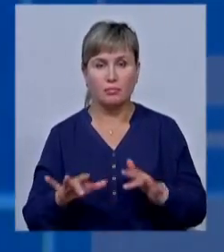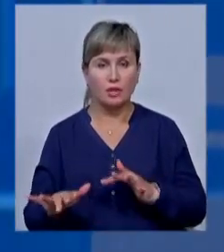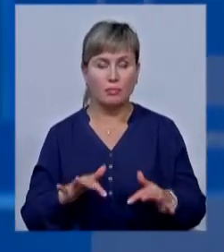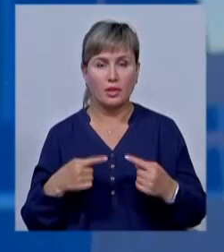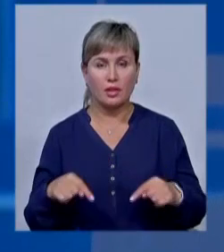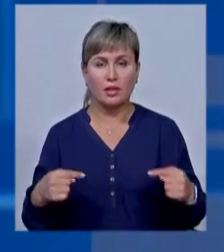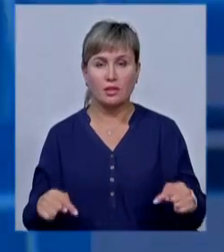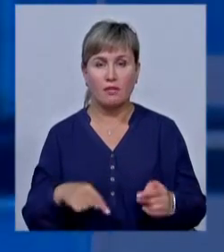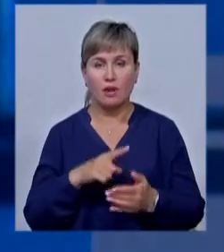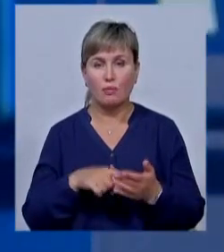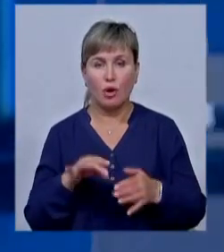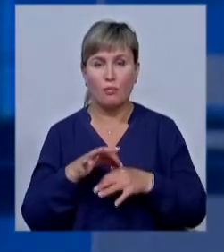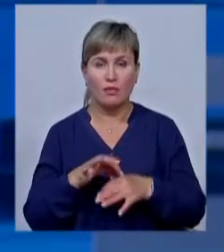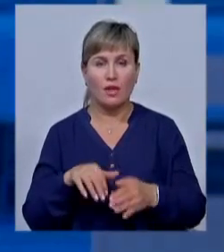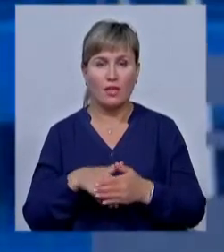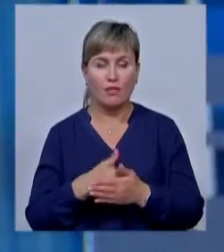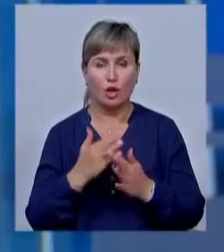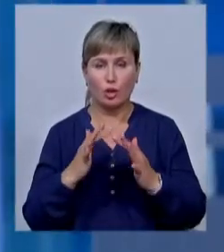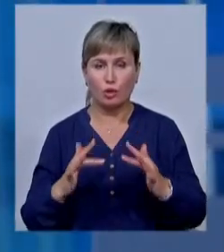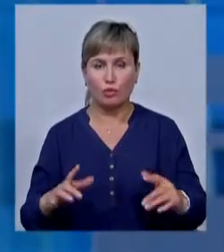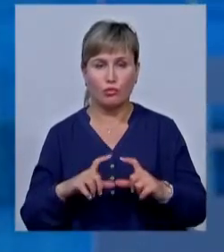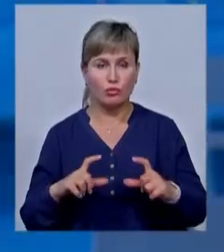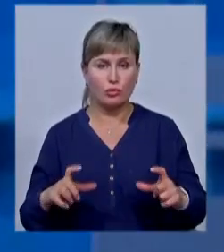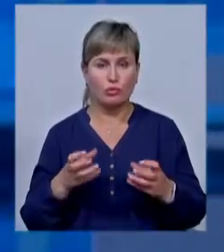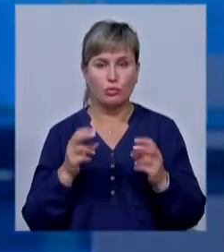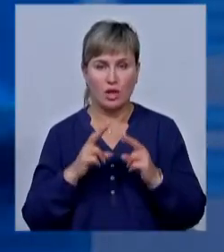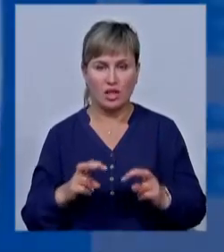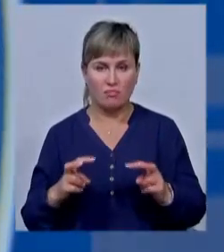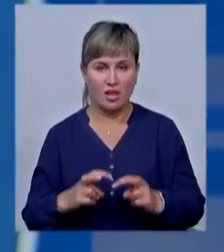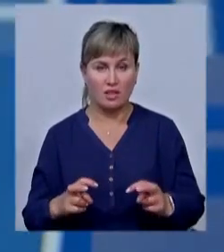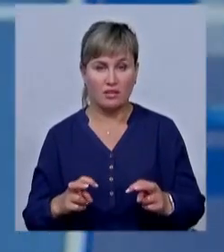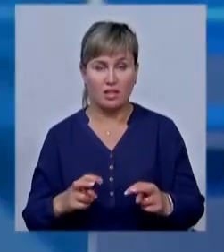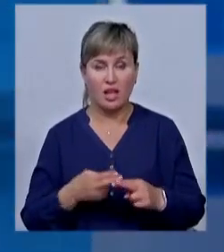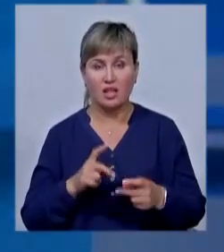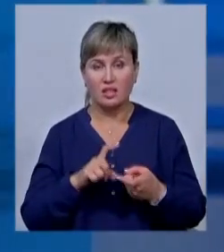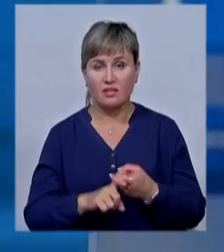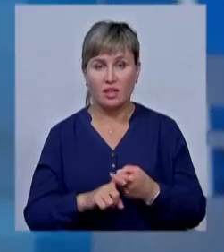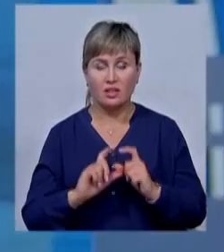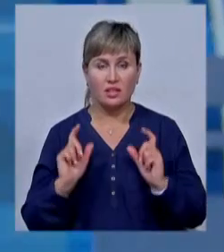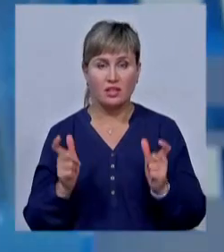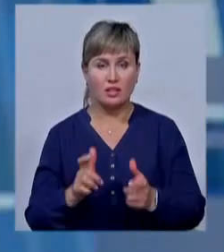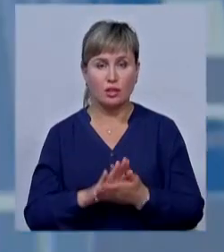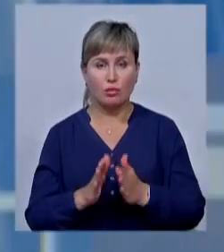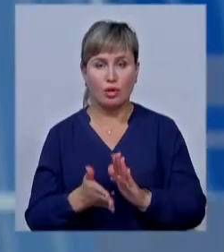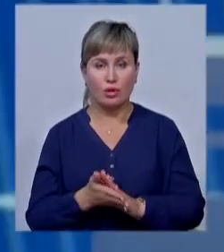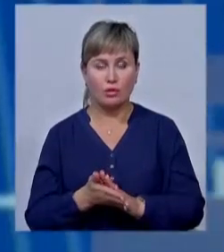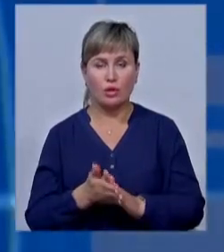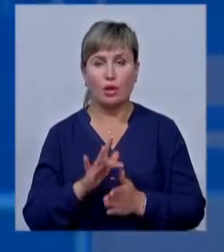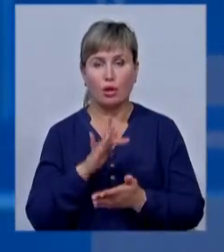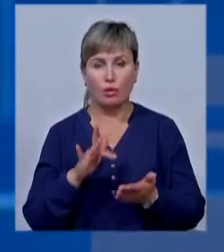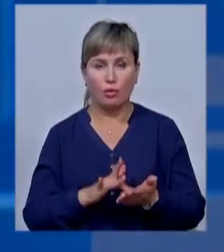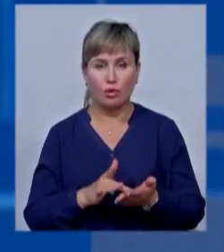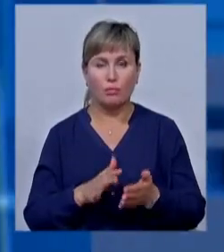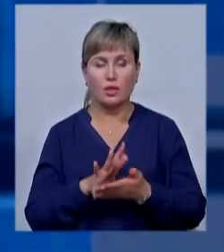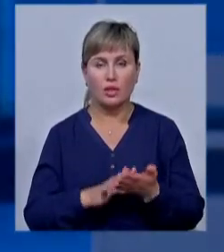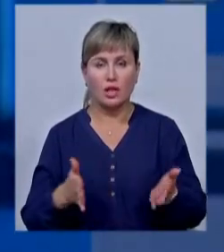А вопрос о проведении новогодней елки в школах все еще рассматривается. Это связано с эпидситуацией. Город продолжает оставаться в